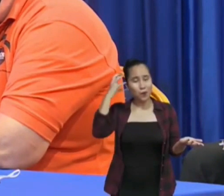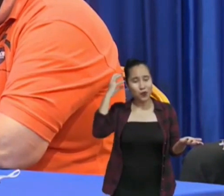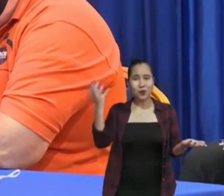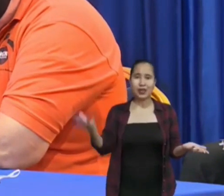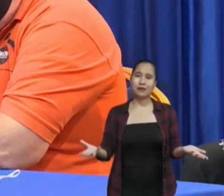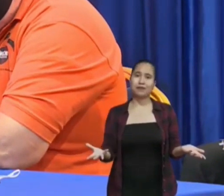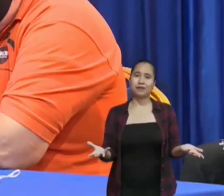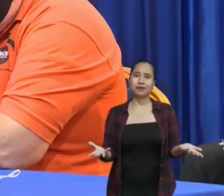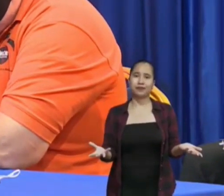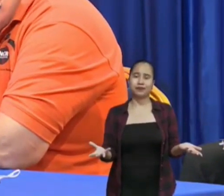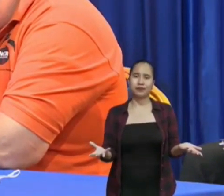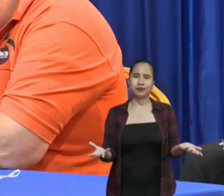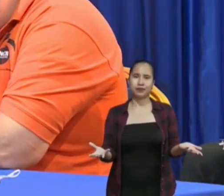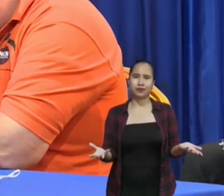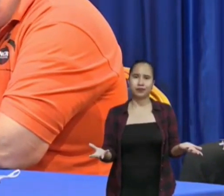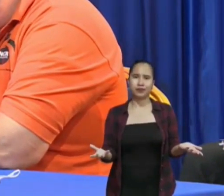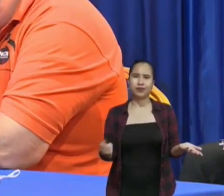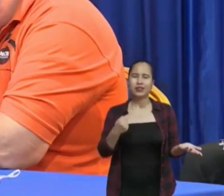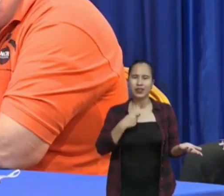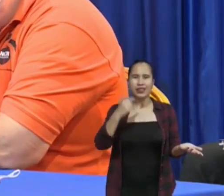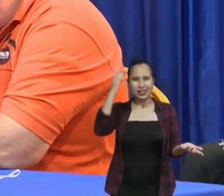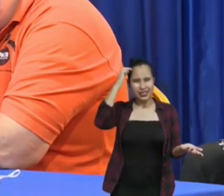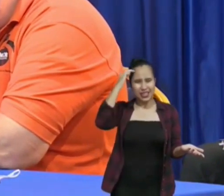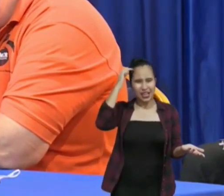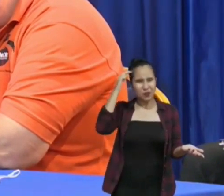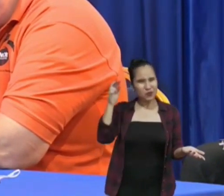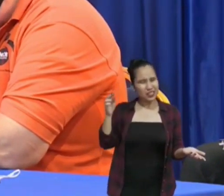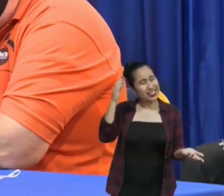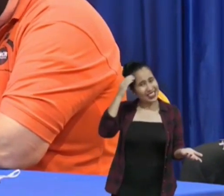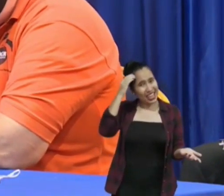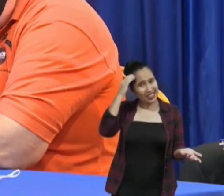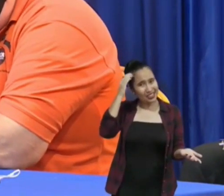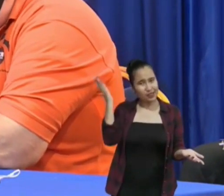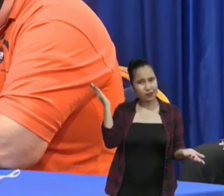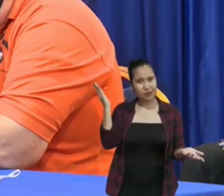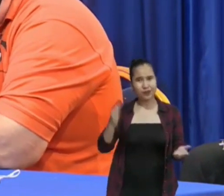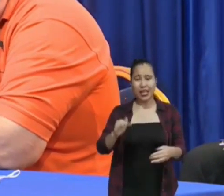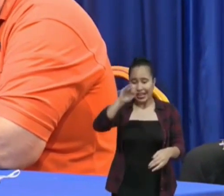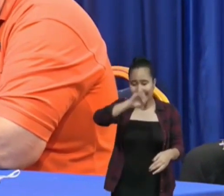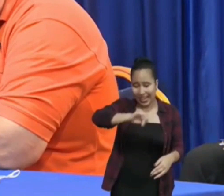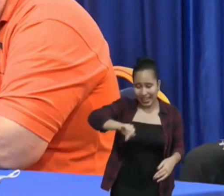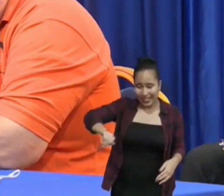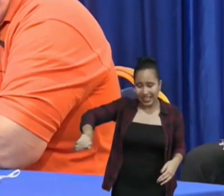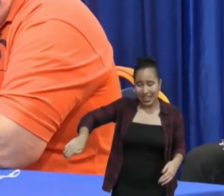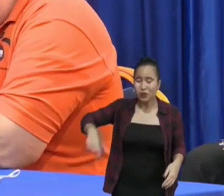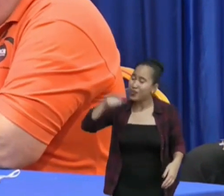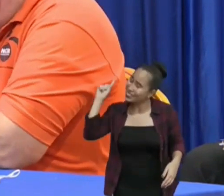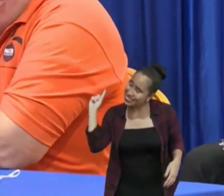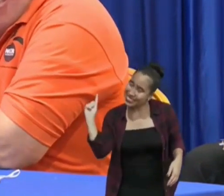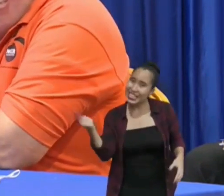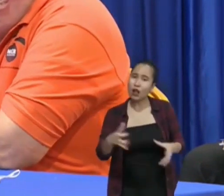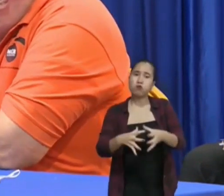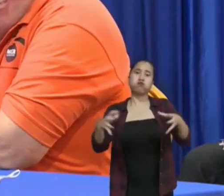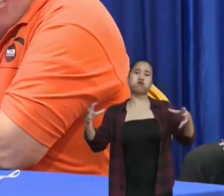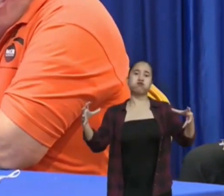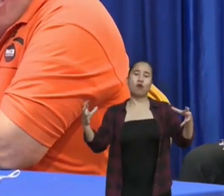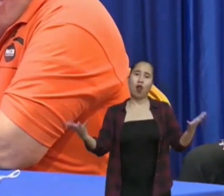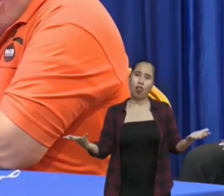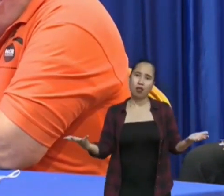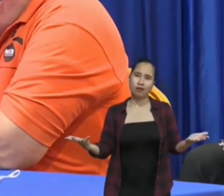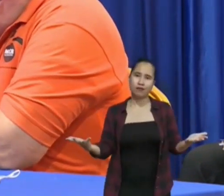Dus ik denk dat we daar rekening mee moeten houden. De quarantaineruimtes worden snel vol. En ik heb